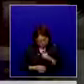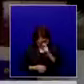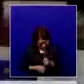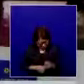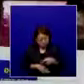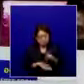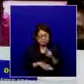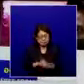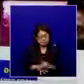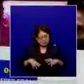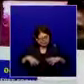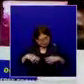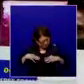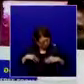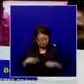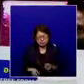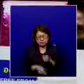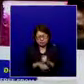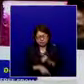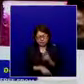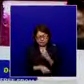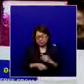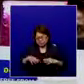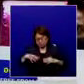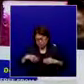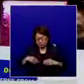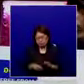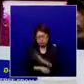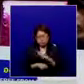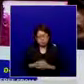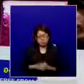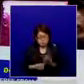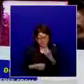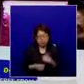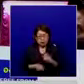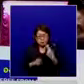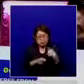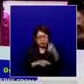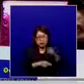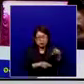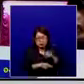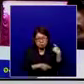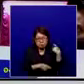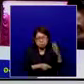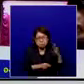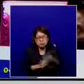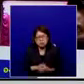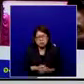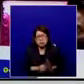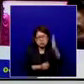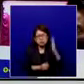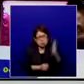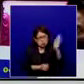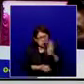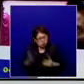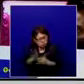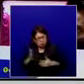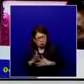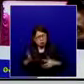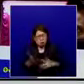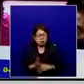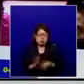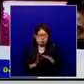ถือปฏิบัติตามที่ท่านบัญชาอย่างเคร่งครัดเลยนะครับ ครับผม ท่านจะเห็นว่าไม่เอ่ยชื่อเลยแล้วก็อย่าประท้วงมันจะจบแล้วนะเนี่ยถ้าไม่ประท้วงก็จบแล้วป่